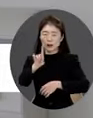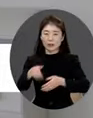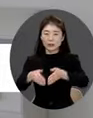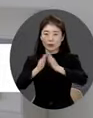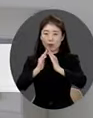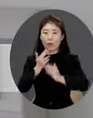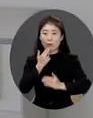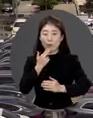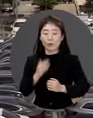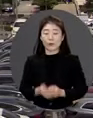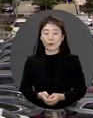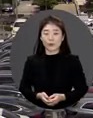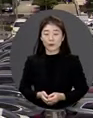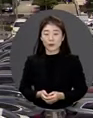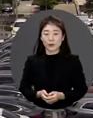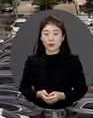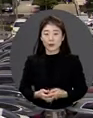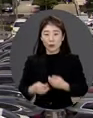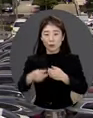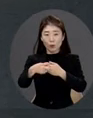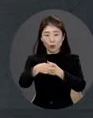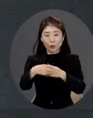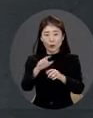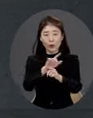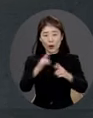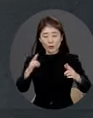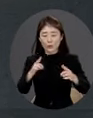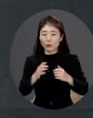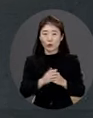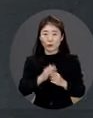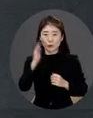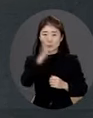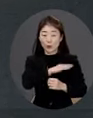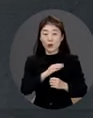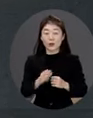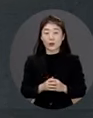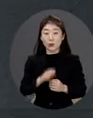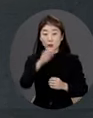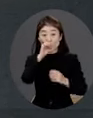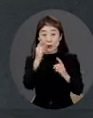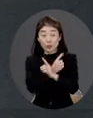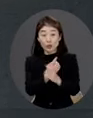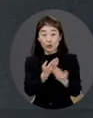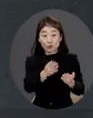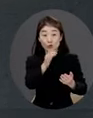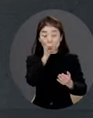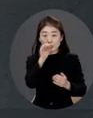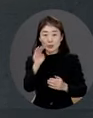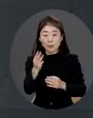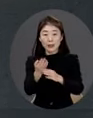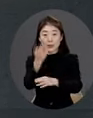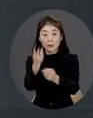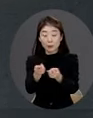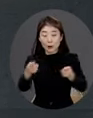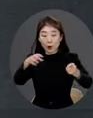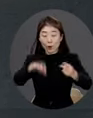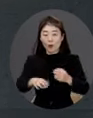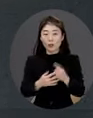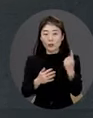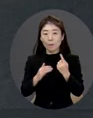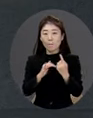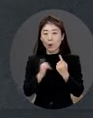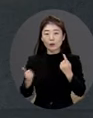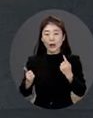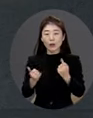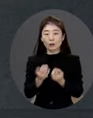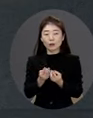때문입니다 의료 수준도 연락합니다 양질의 의료 가 가능한 3 백병산 이상 의료기관의 인구 천 명당 평상